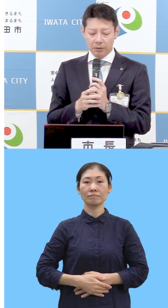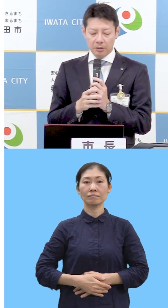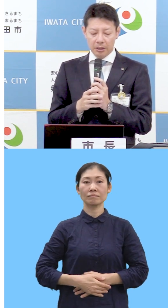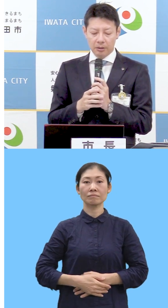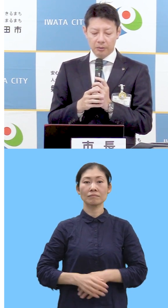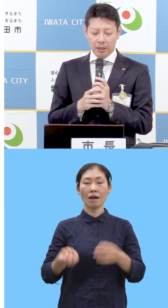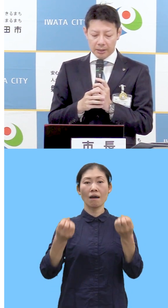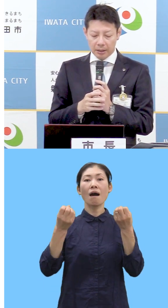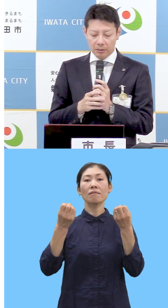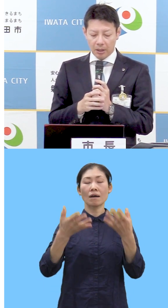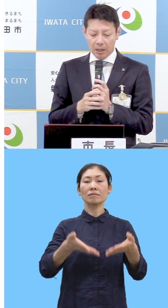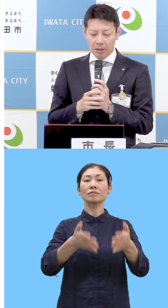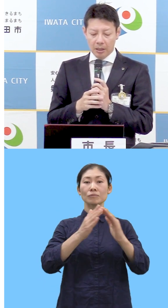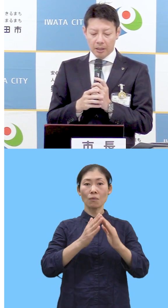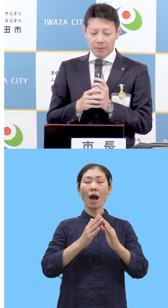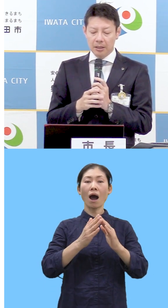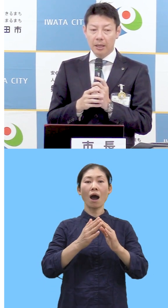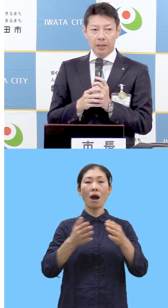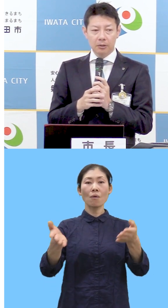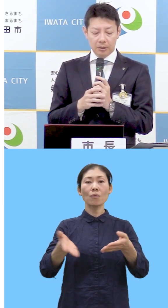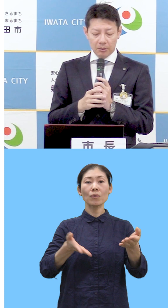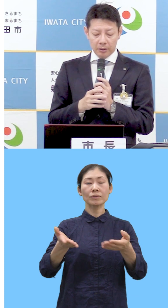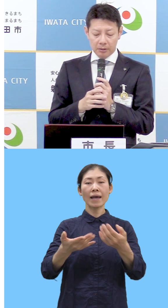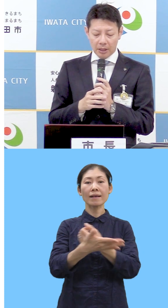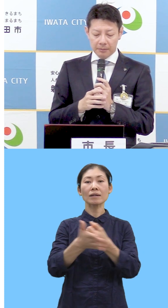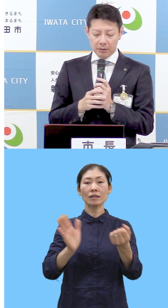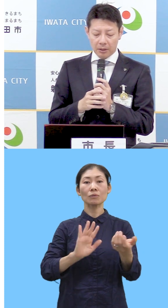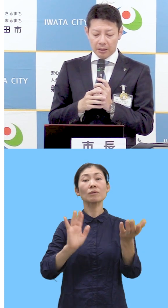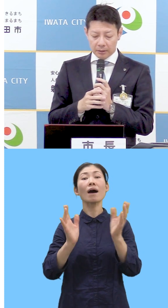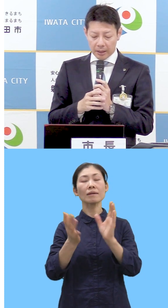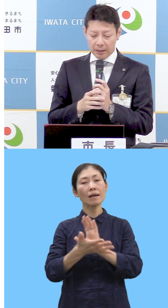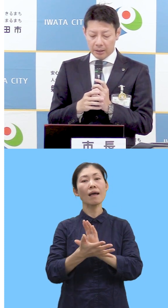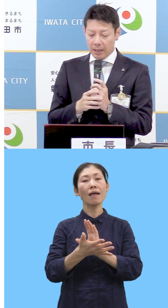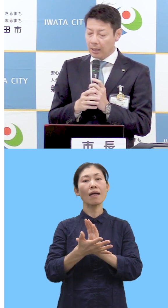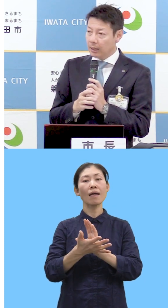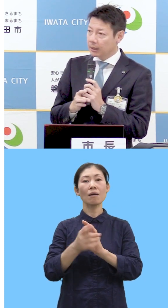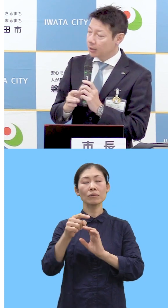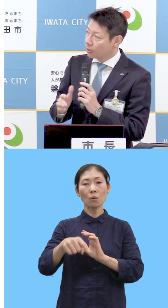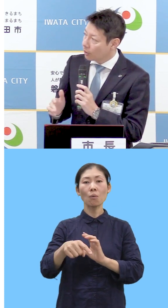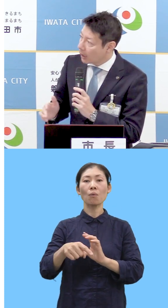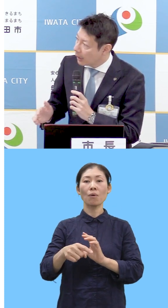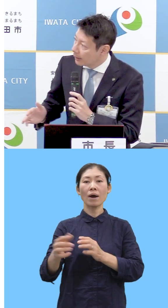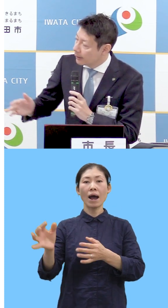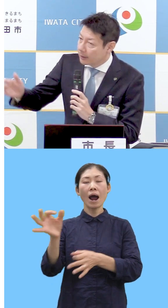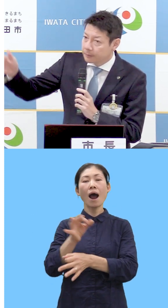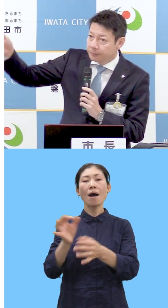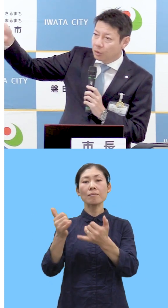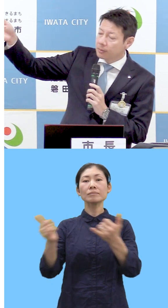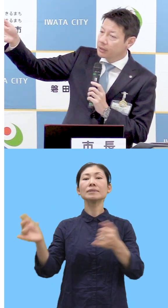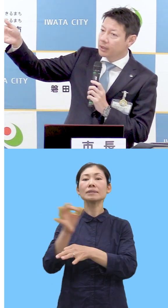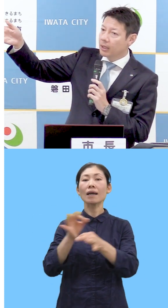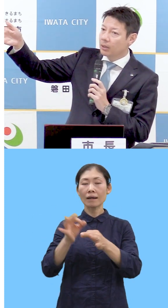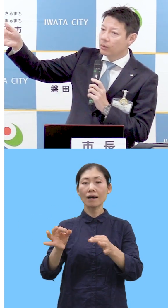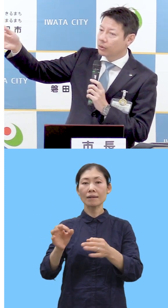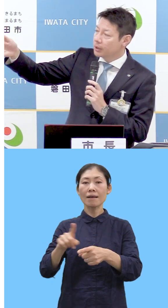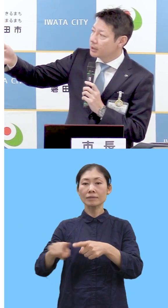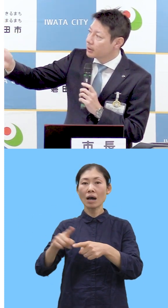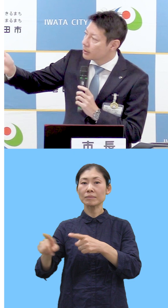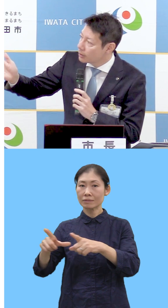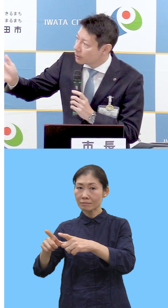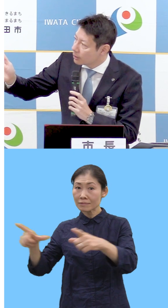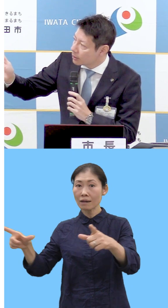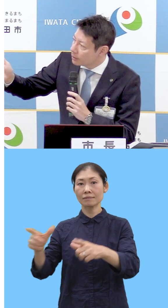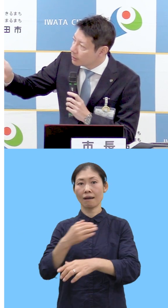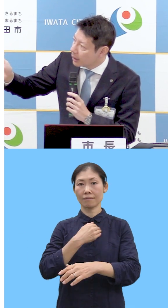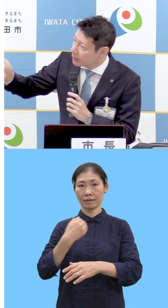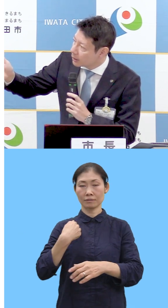舎になる保育環境の改善とか、民営化によって保育サービスの拡大ができるほか、特別支援学校と隣接